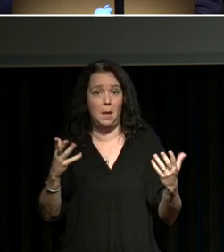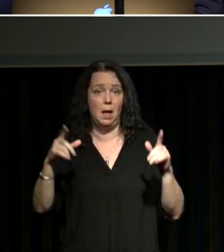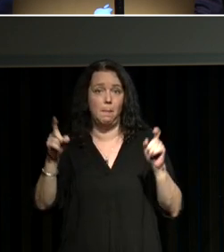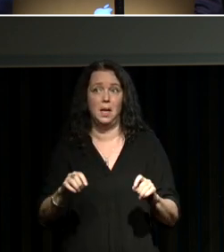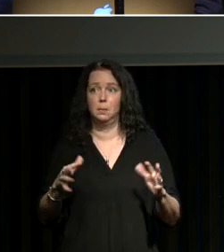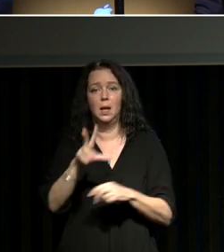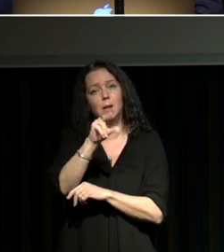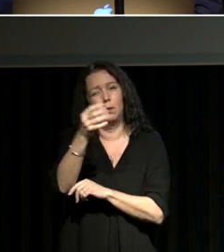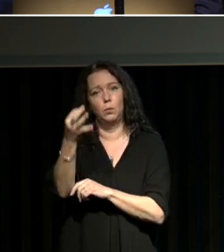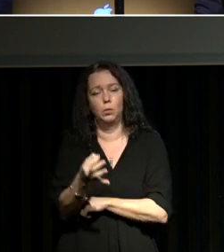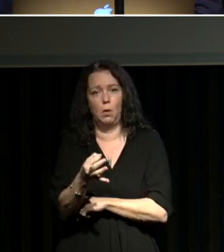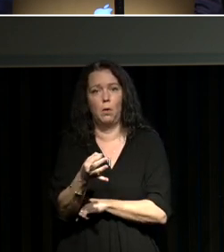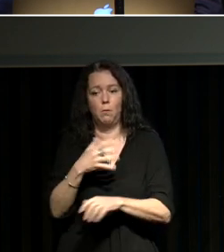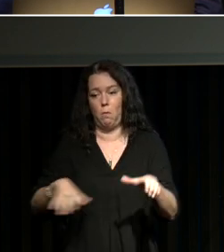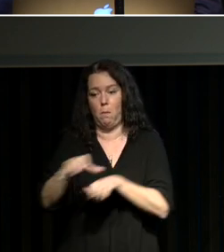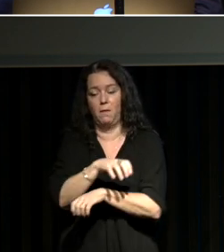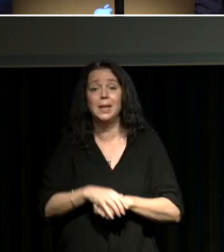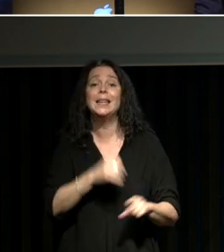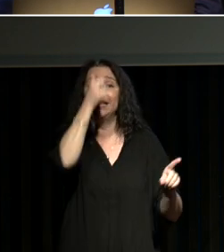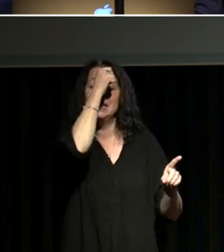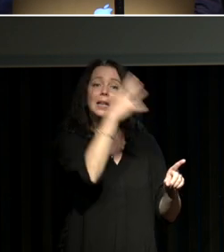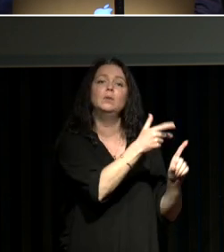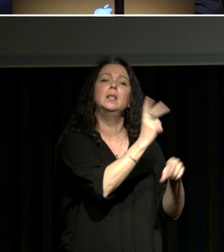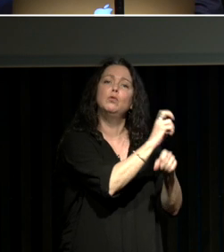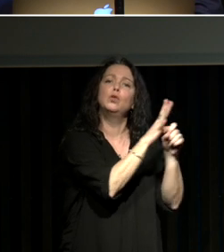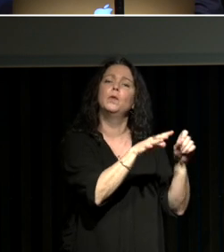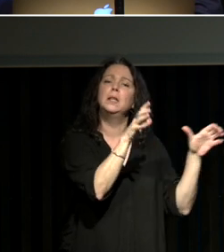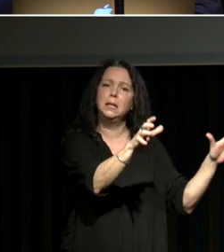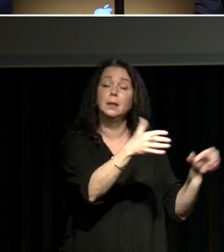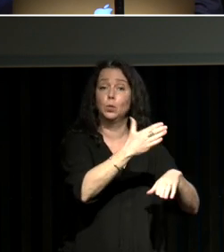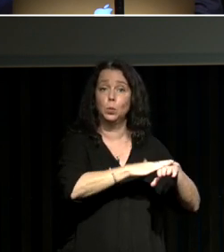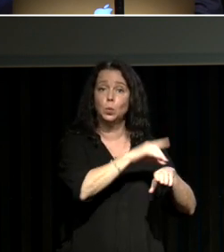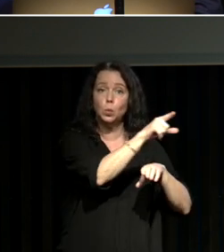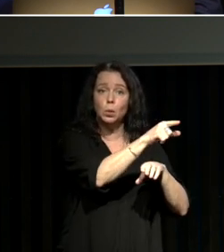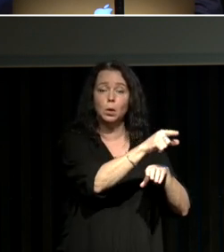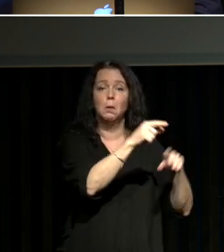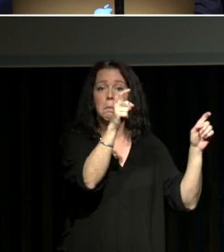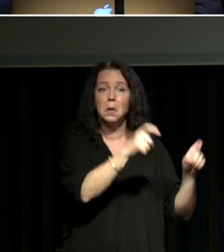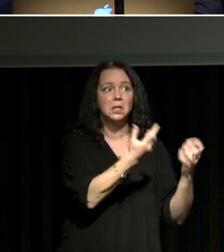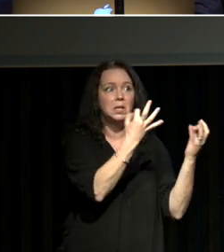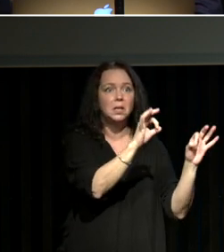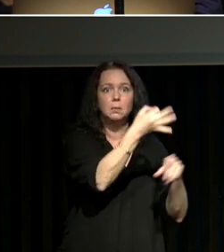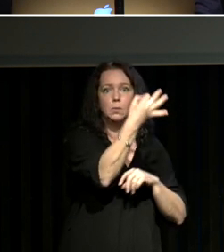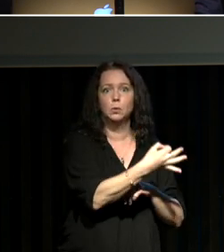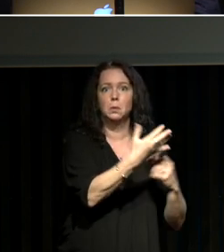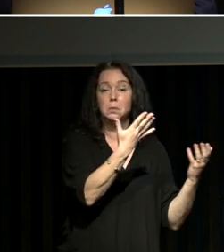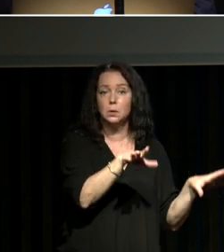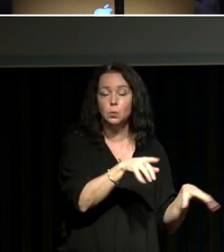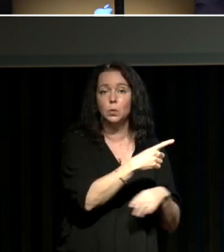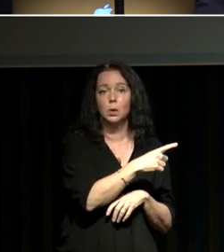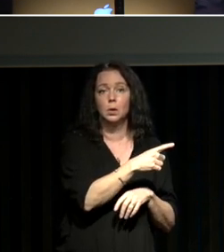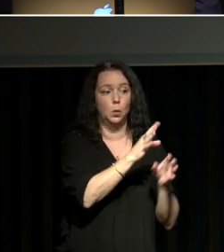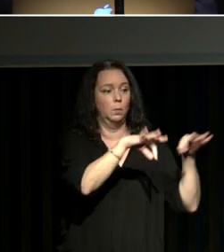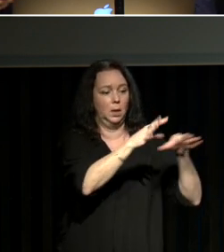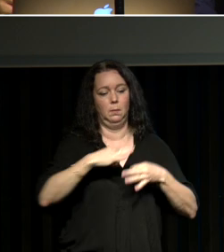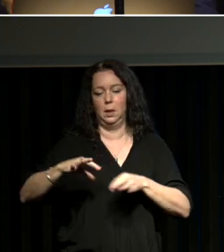d'environ 30%. Les États-Unis, qui ont un peu plus de Covid que nous, finalement, ils ont une activité qui a baissé que de 10%. Les pays, visiblement, se